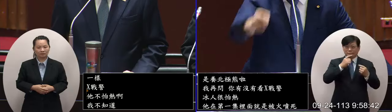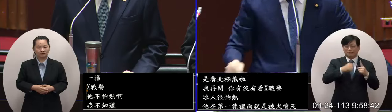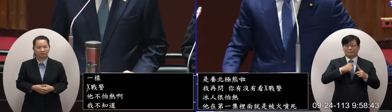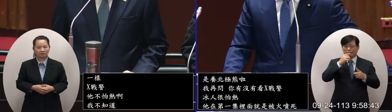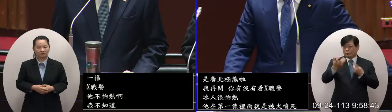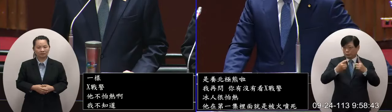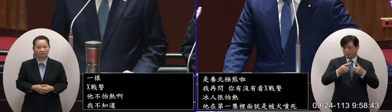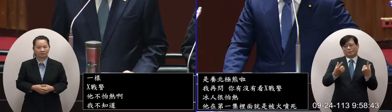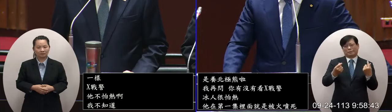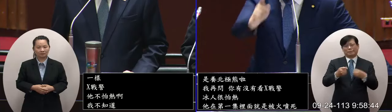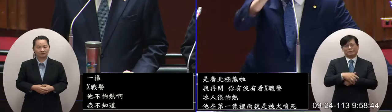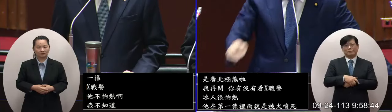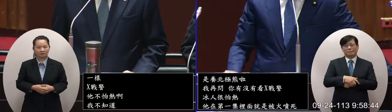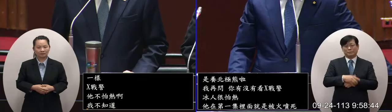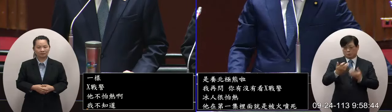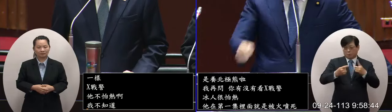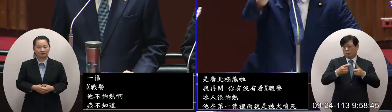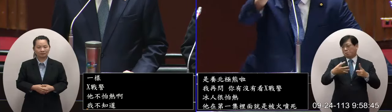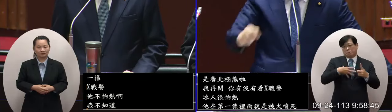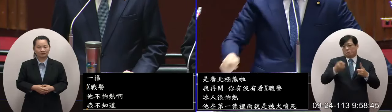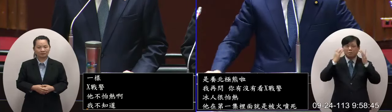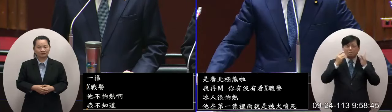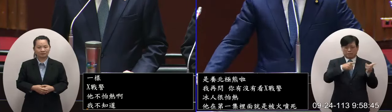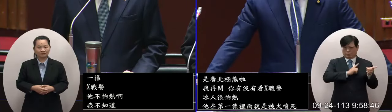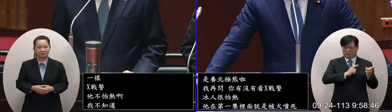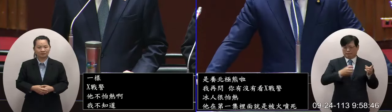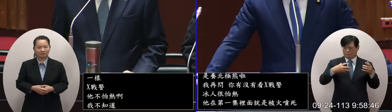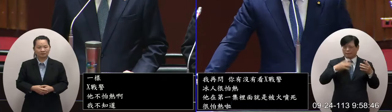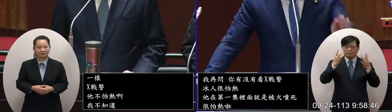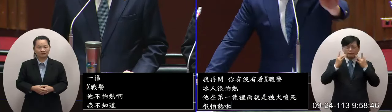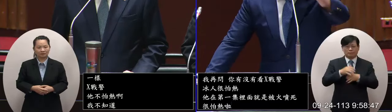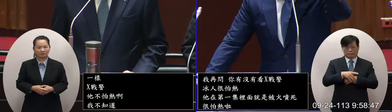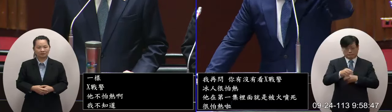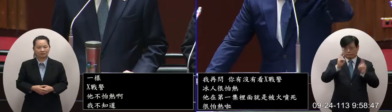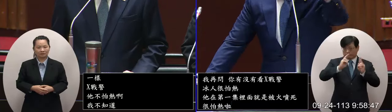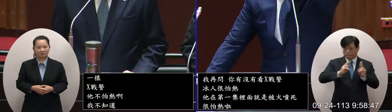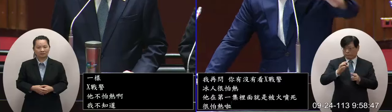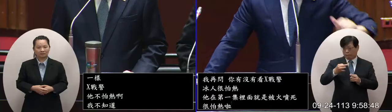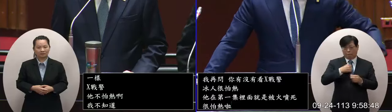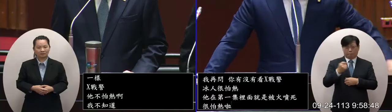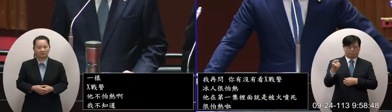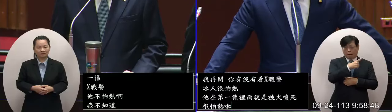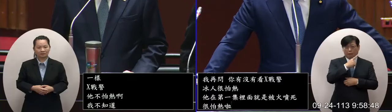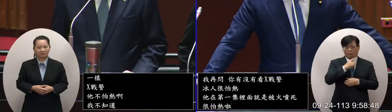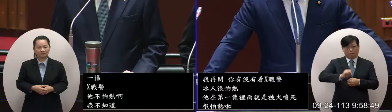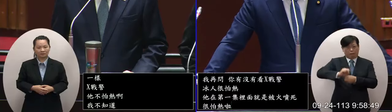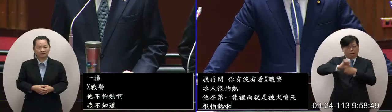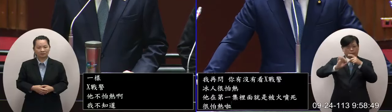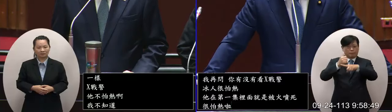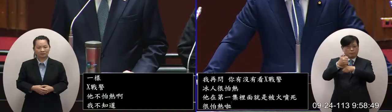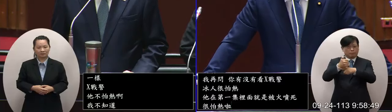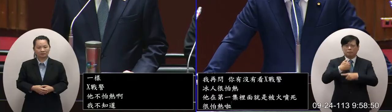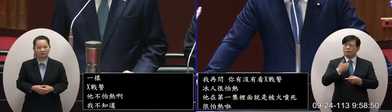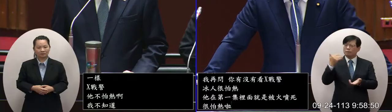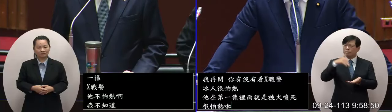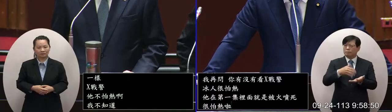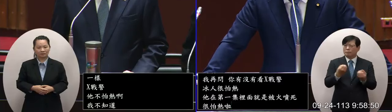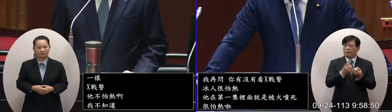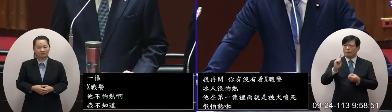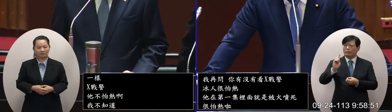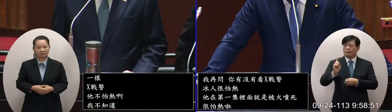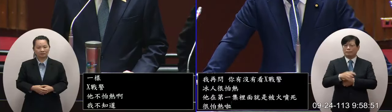战警的火人啦，火人不怕热，你超级怕热。你的电费可以比陈建仁花多50%，到底发生什么